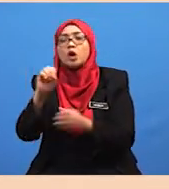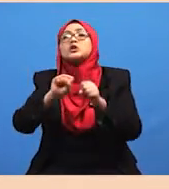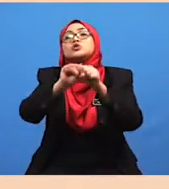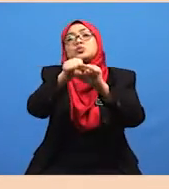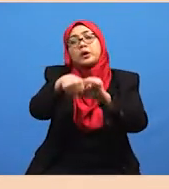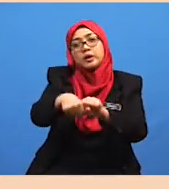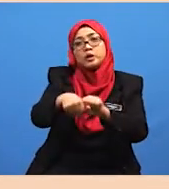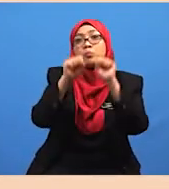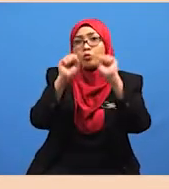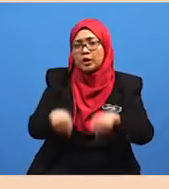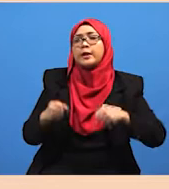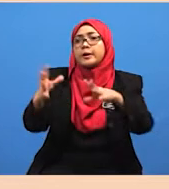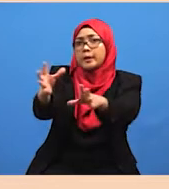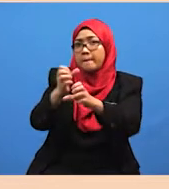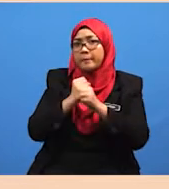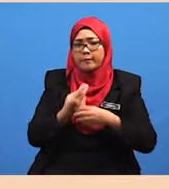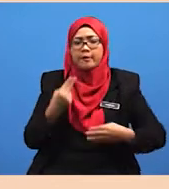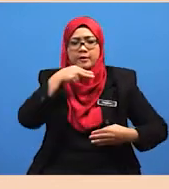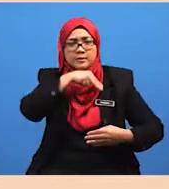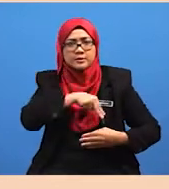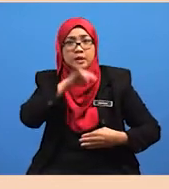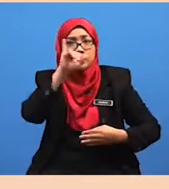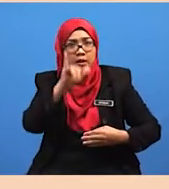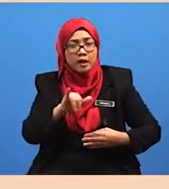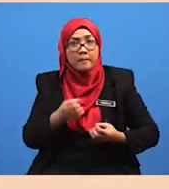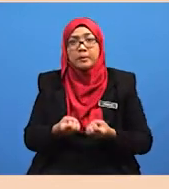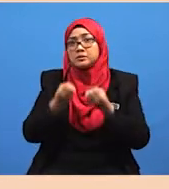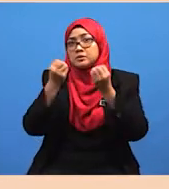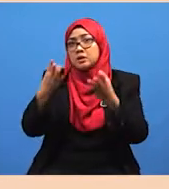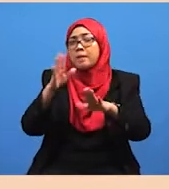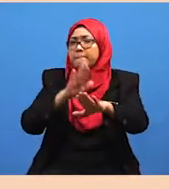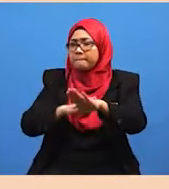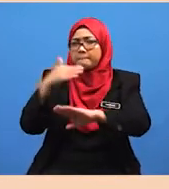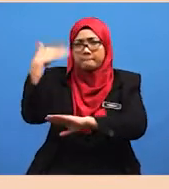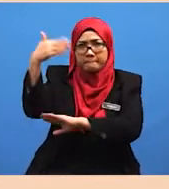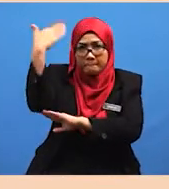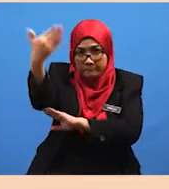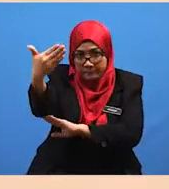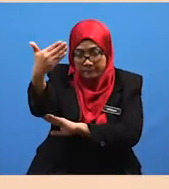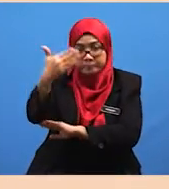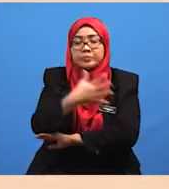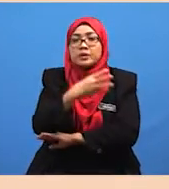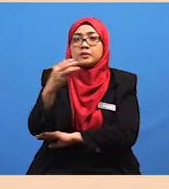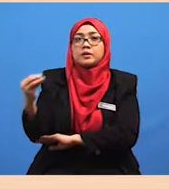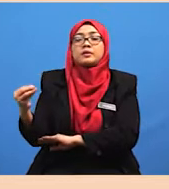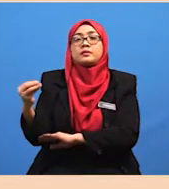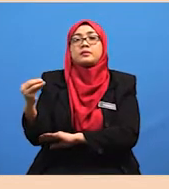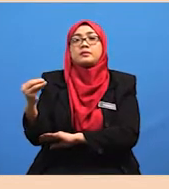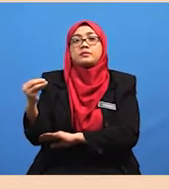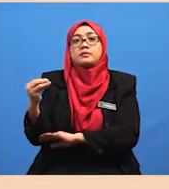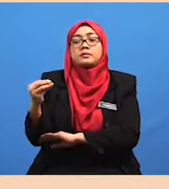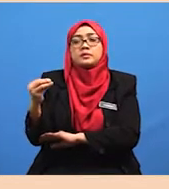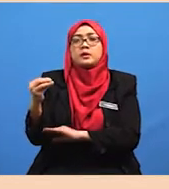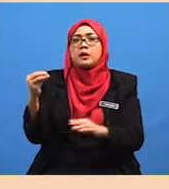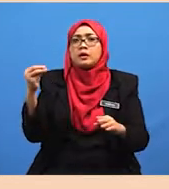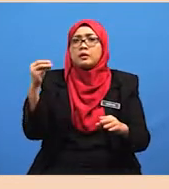menjamin pulangan pada masa depan faktor ini juga memeluk satu